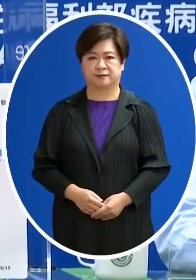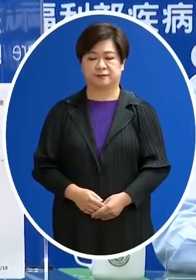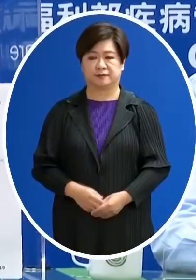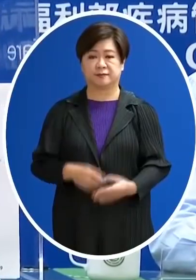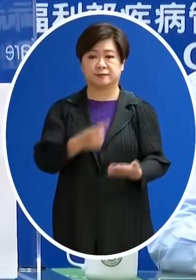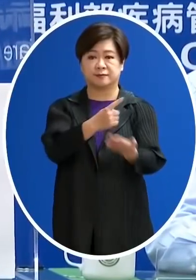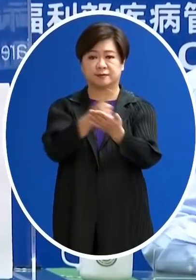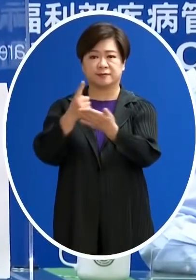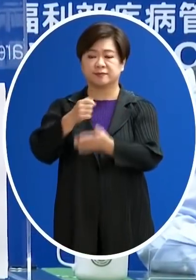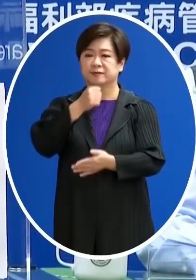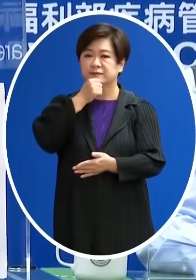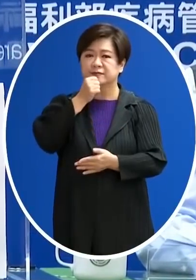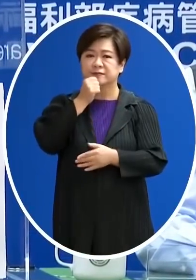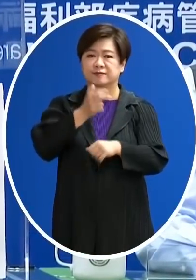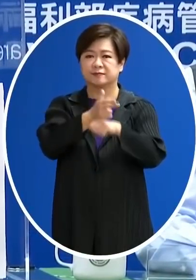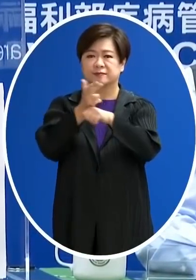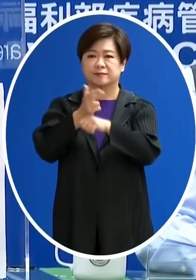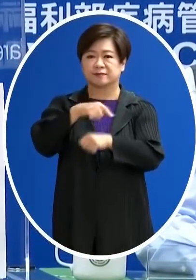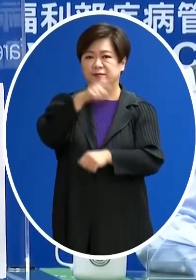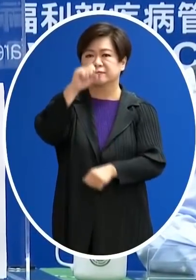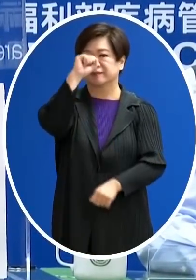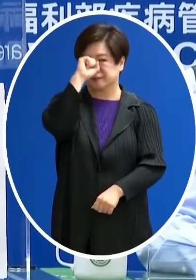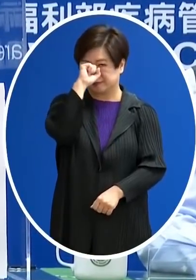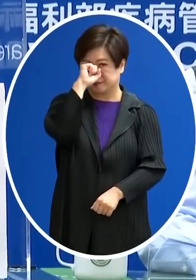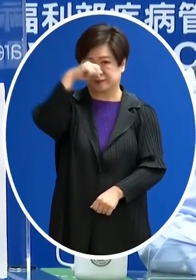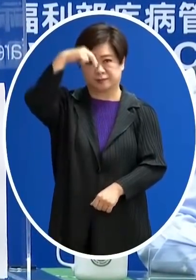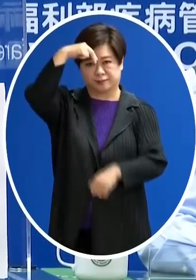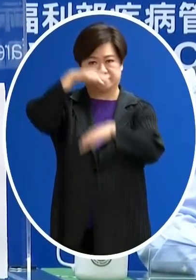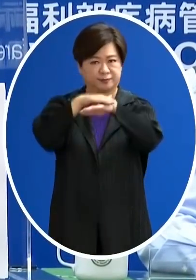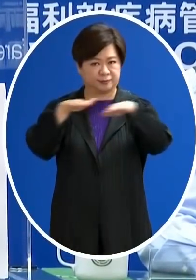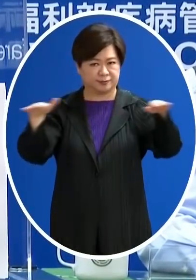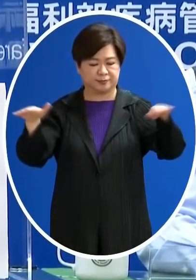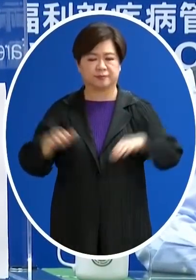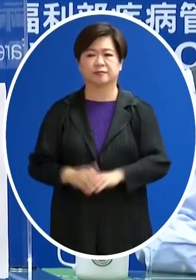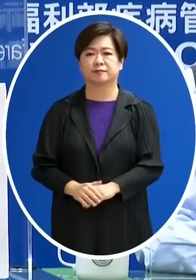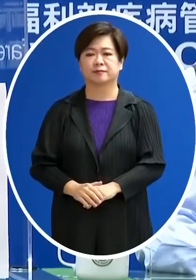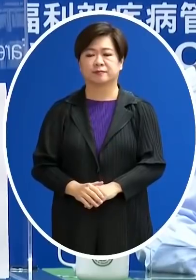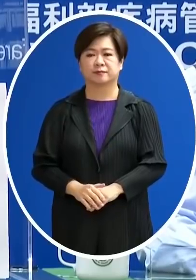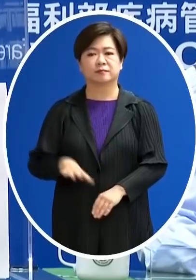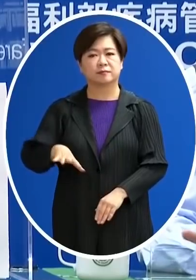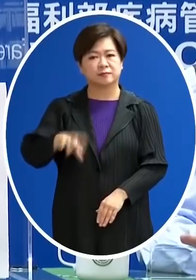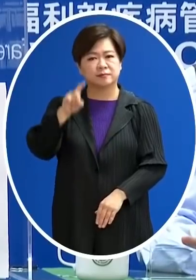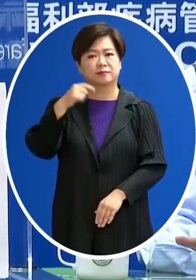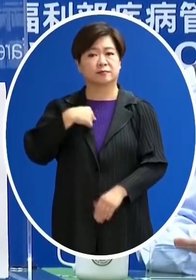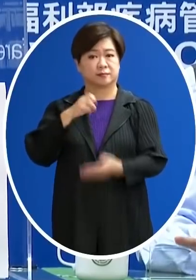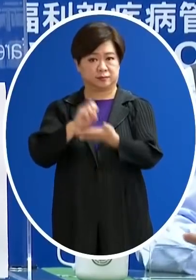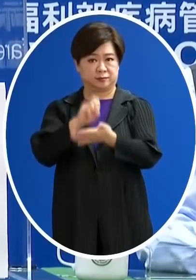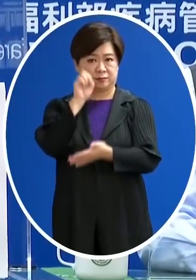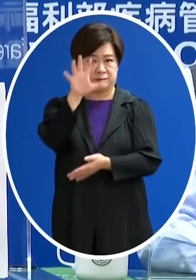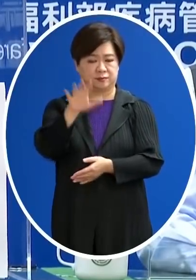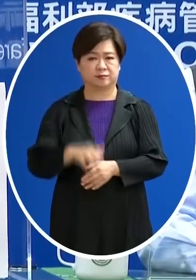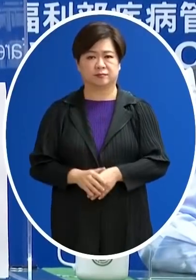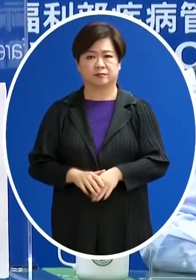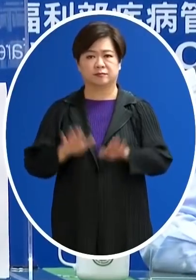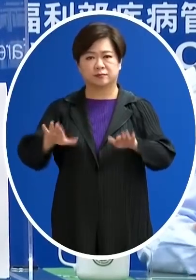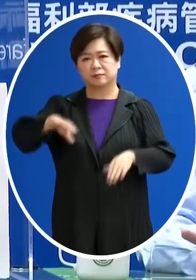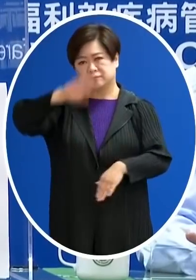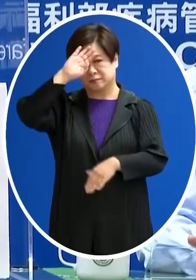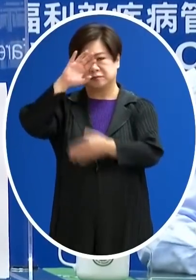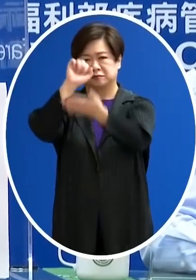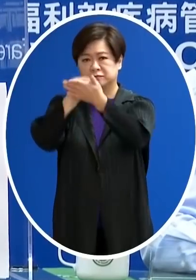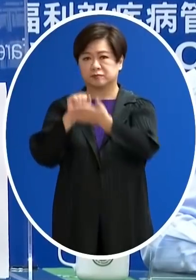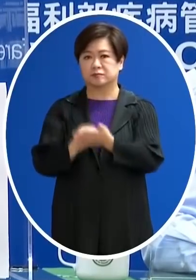好，各位记者李四先生，大家好，大家午安哈。那今天首先跟大家先报告哈，我们今天的病例数